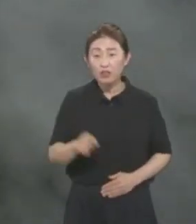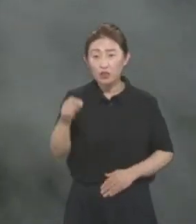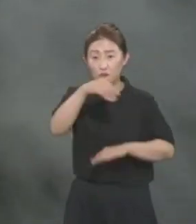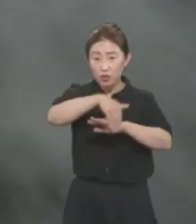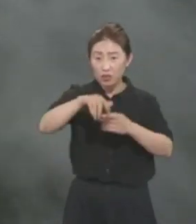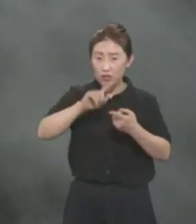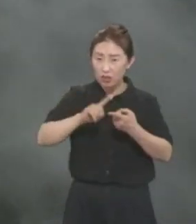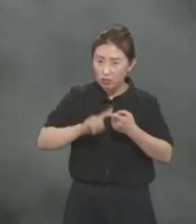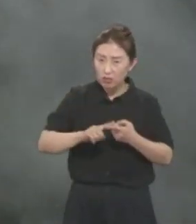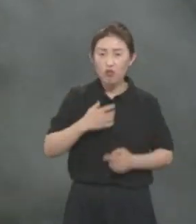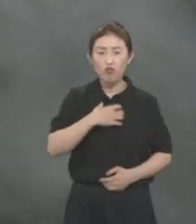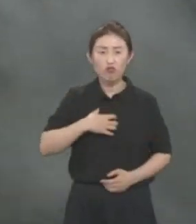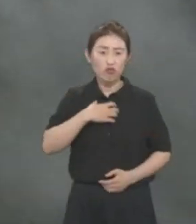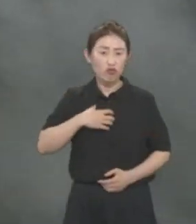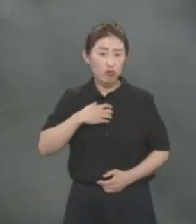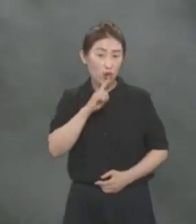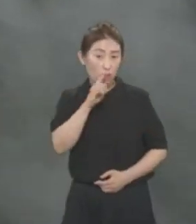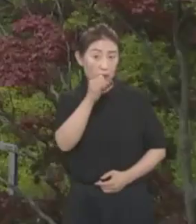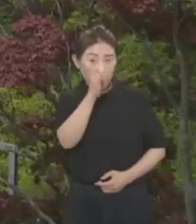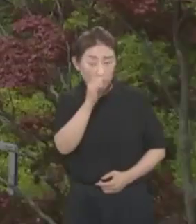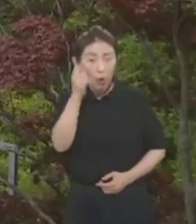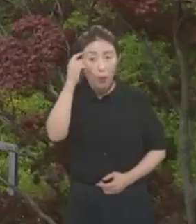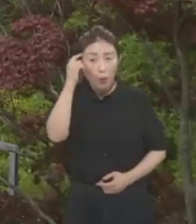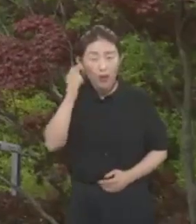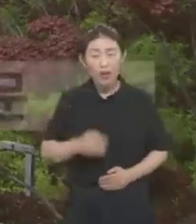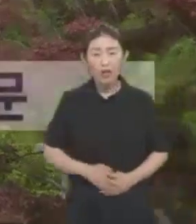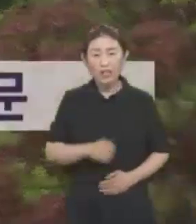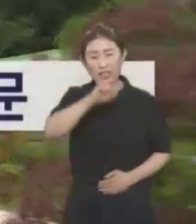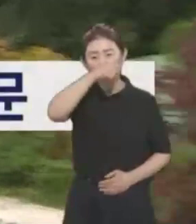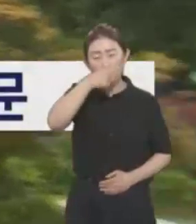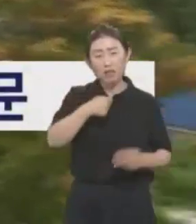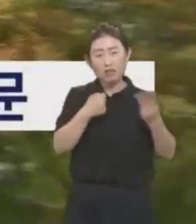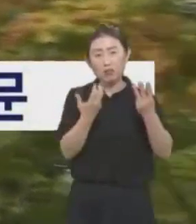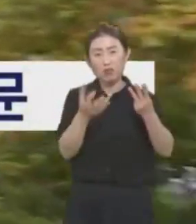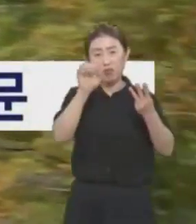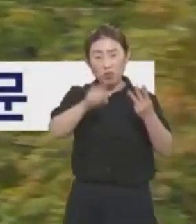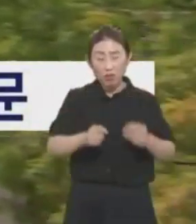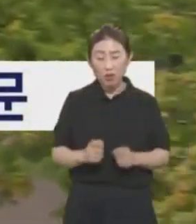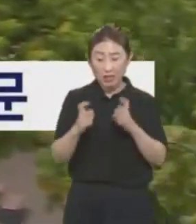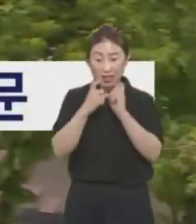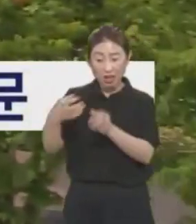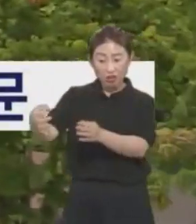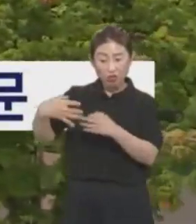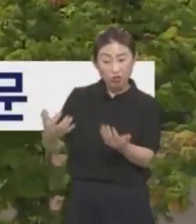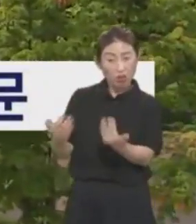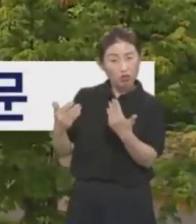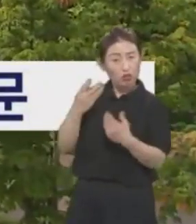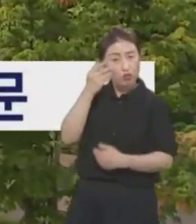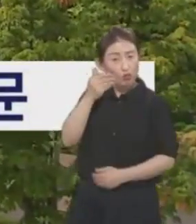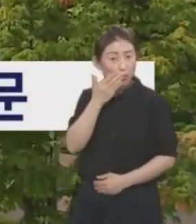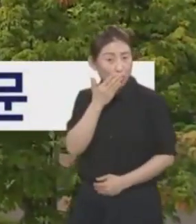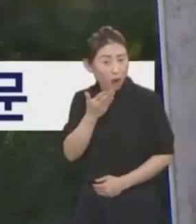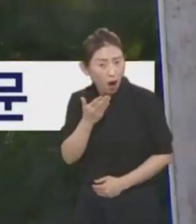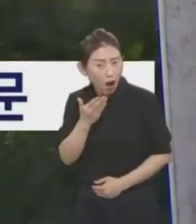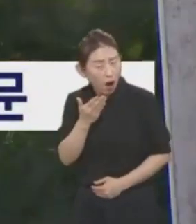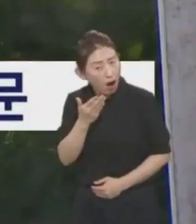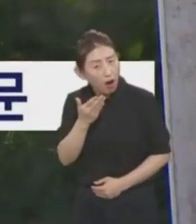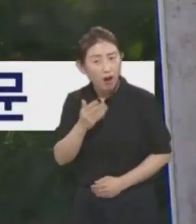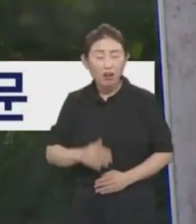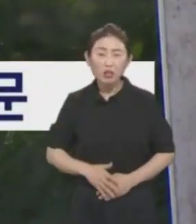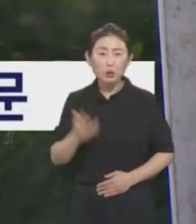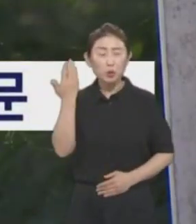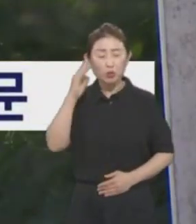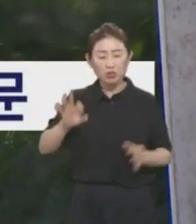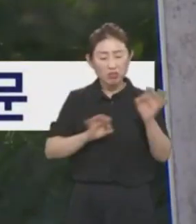프로젝트에 대한 우려의 목소리도 적지 않습니다. 3천억 원에 달하는 사업비를 민간 사업자 공모로 추진할 계획이지만